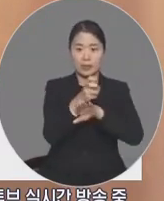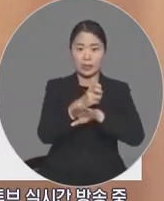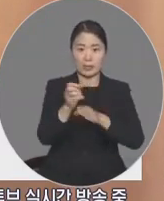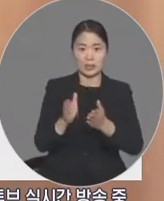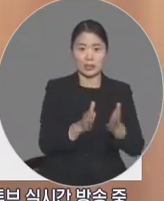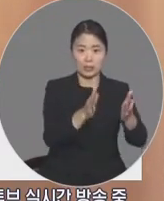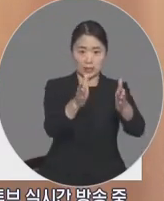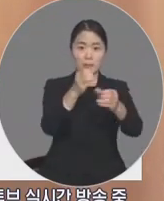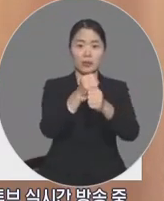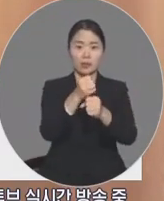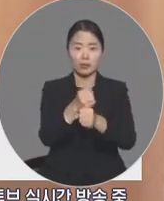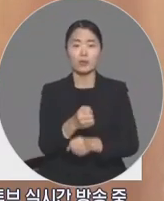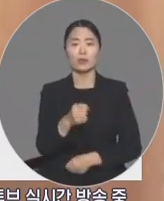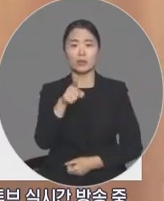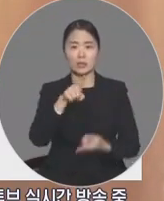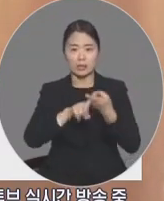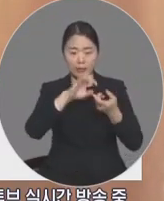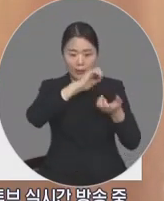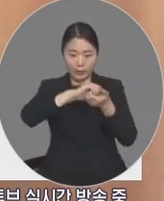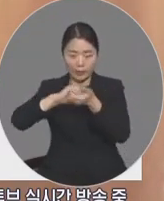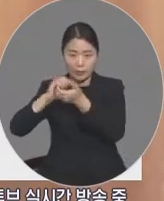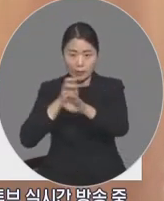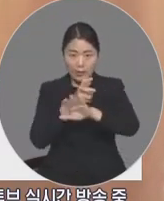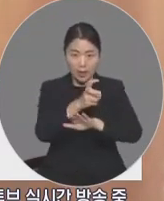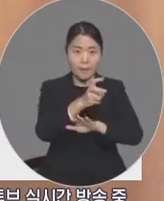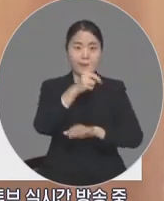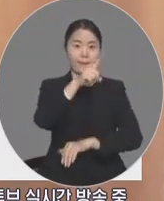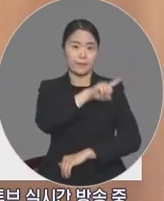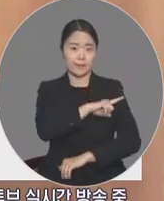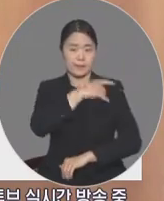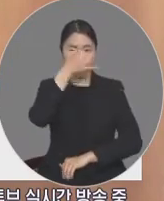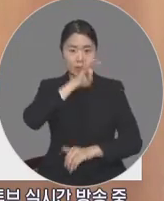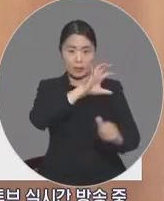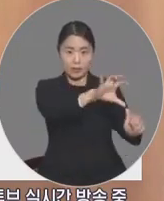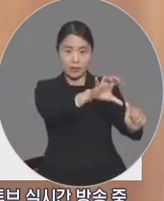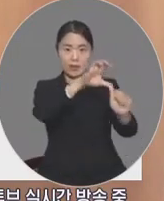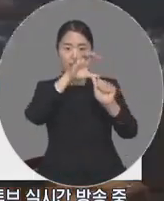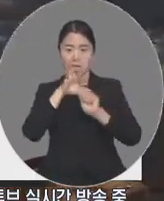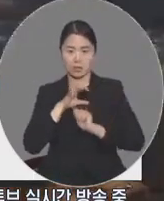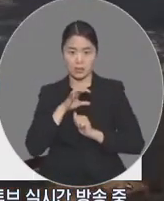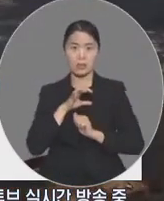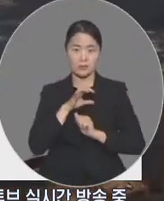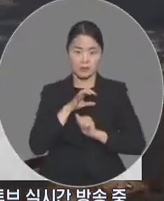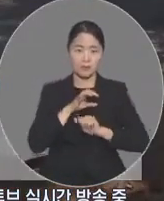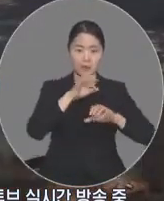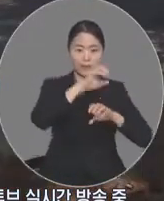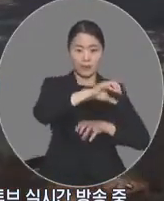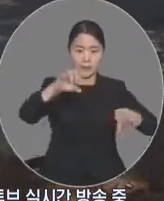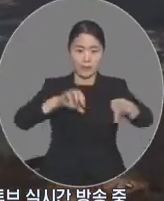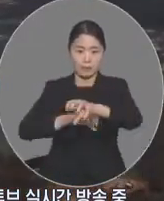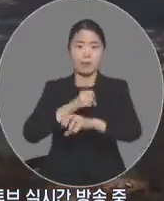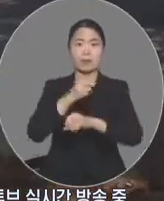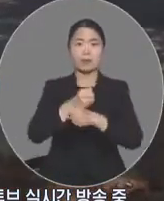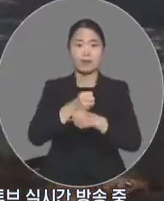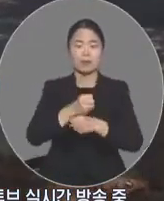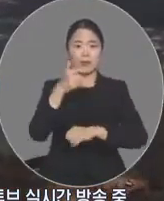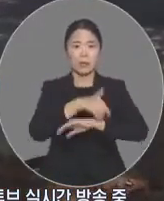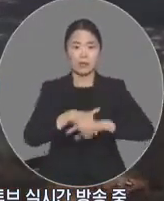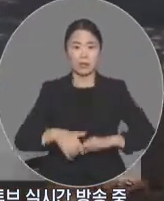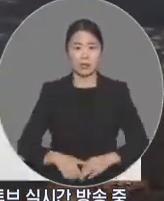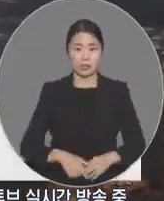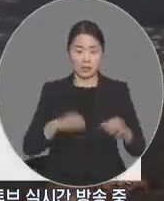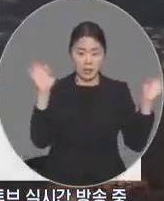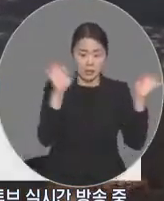있으며 주어진 한정된 버스 자원을 최대한 효율적으로 재배치. 시는 사라지는